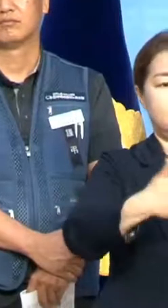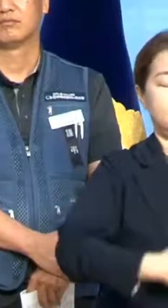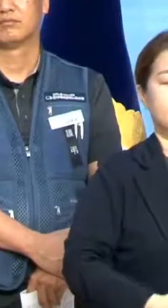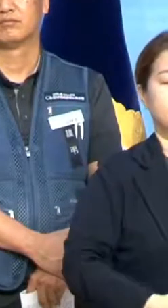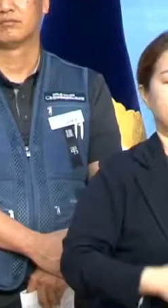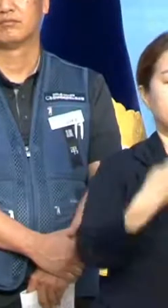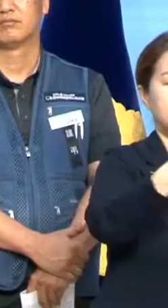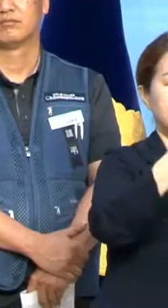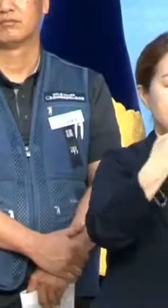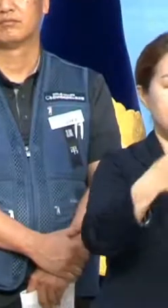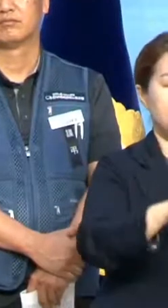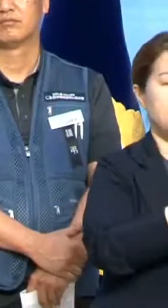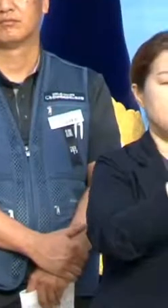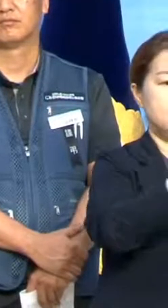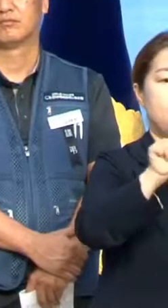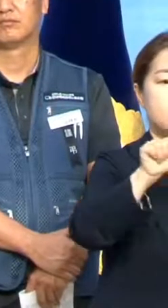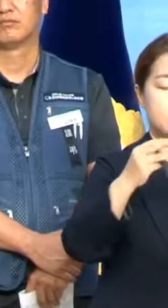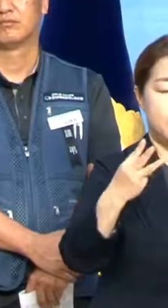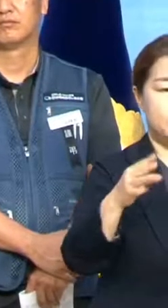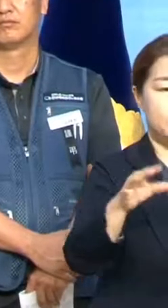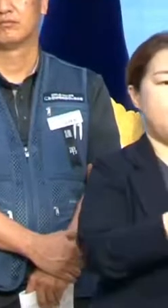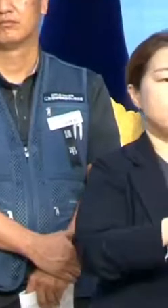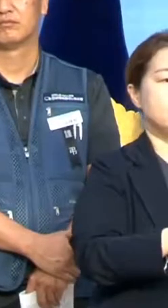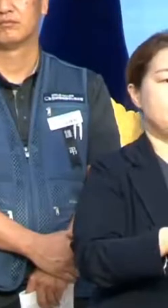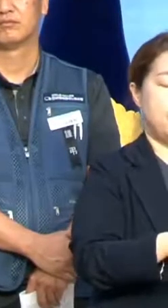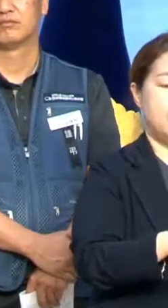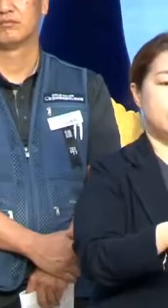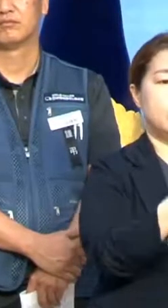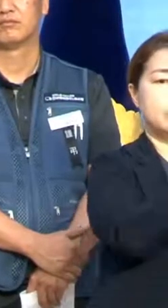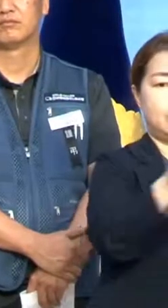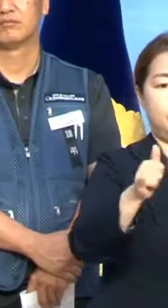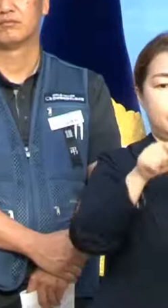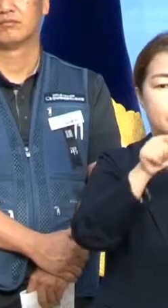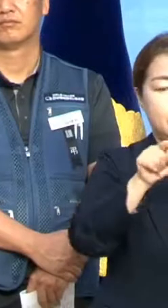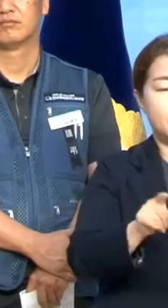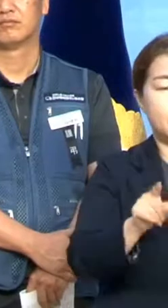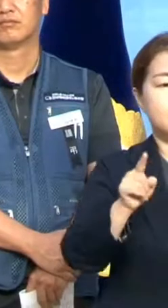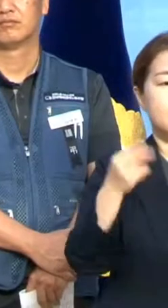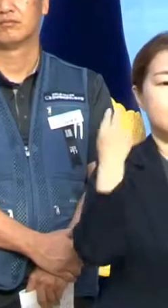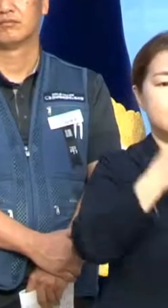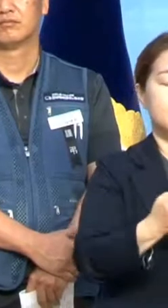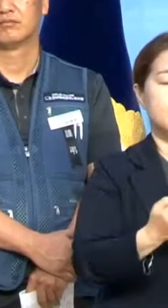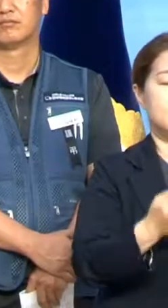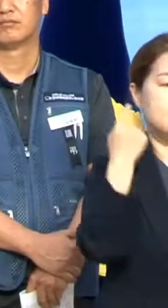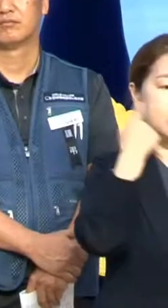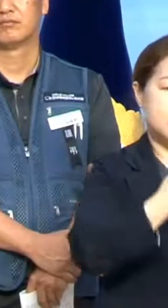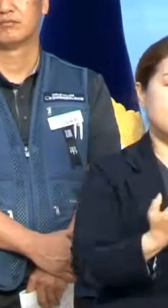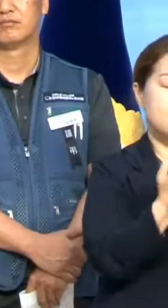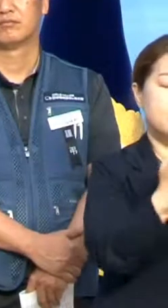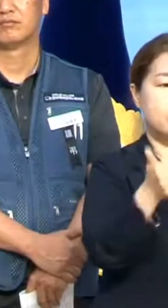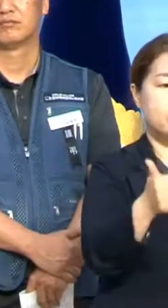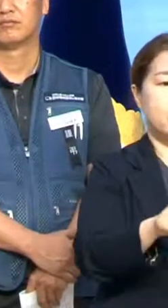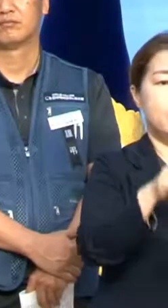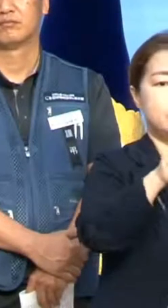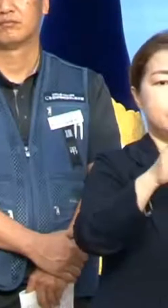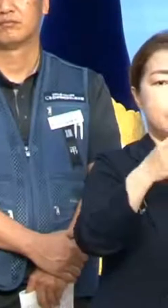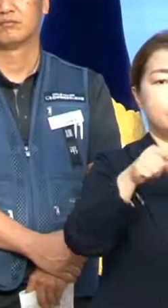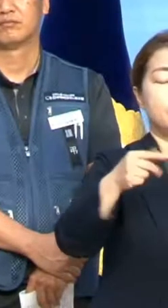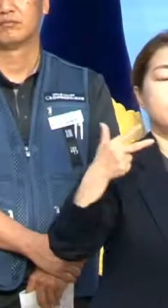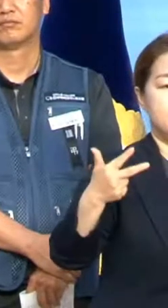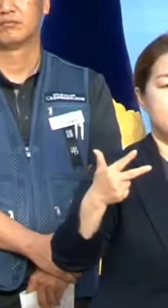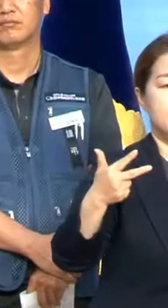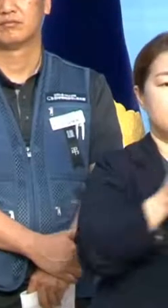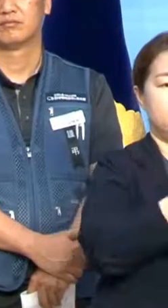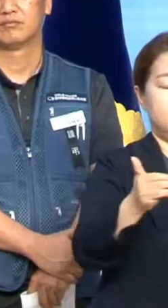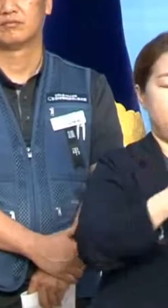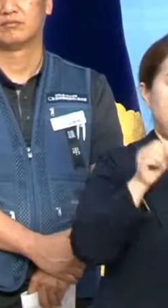1.53% 에 그리고 10만명 막 신망 핌 만 명당 산재사망 은 23.1 법 7명으로 택배